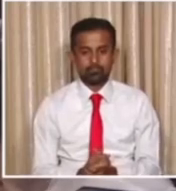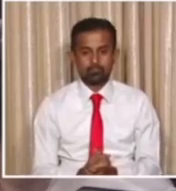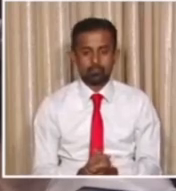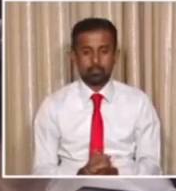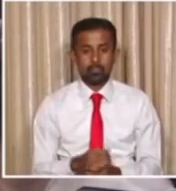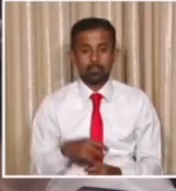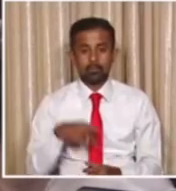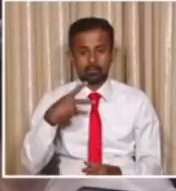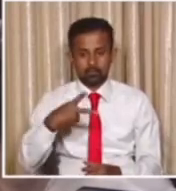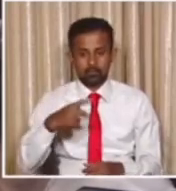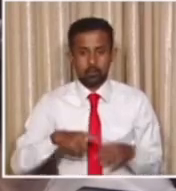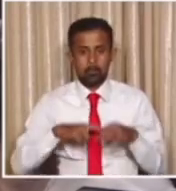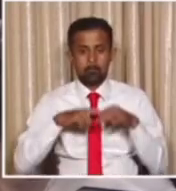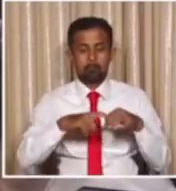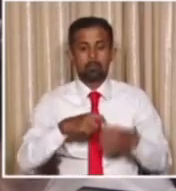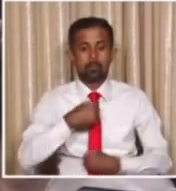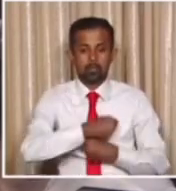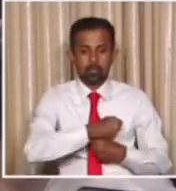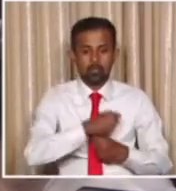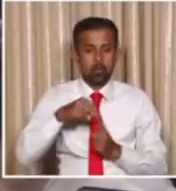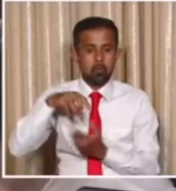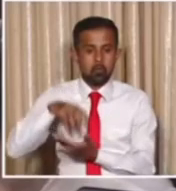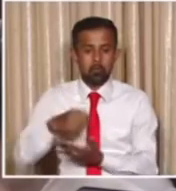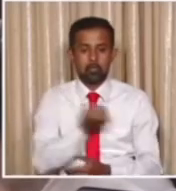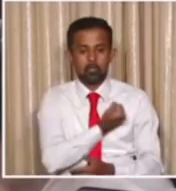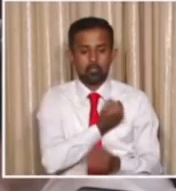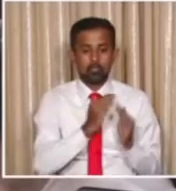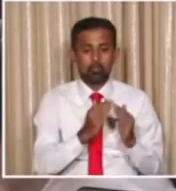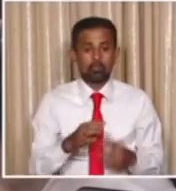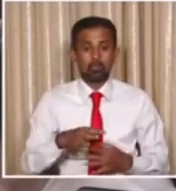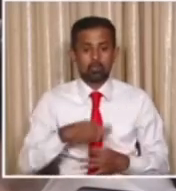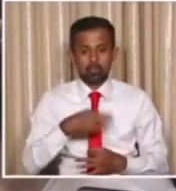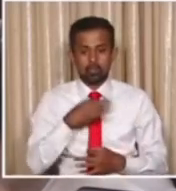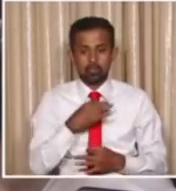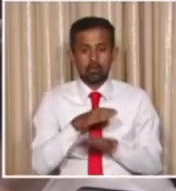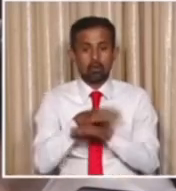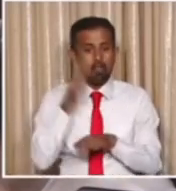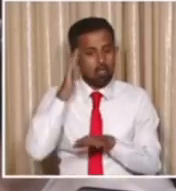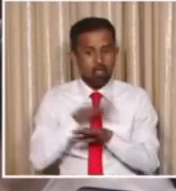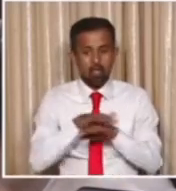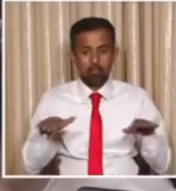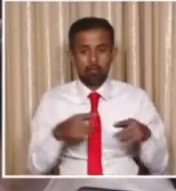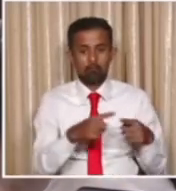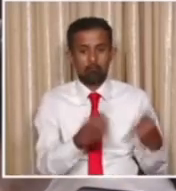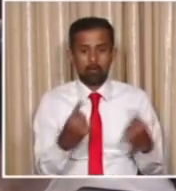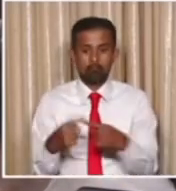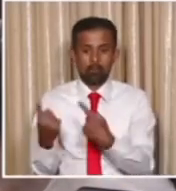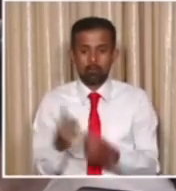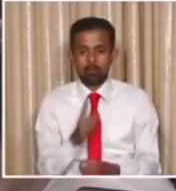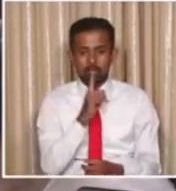දෙවැනි ප්‍රශ්නය, මධ්‍යම රජය හා පළාත් සභා රෝහල් වල දඩි සත්කාර ඒකකවල ඇති ඇඳන් සංඛ්‍යාව වෙන්වෙන් වශයෙන් පාත්